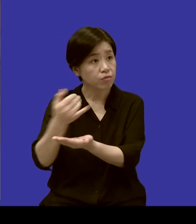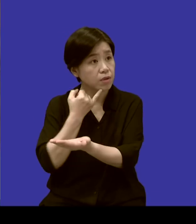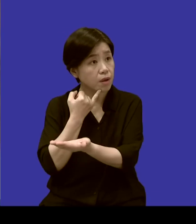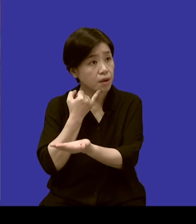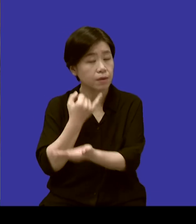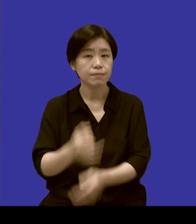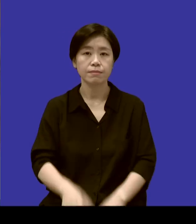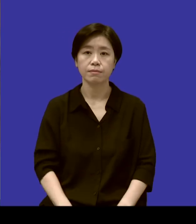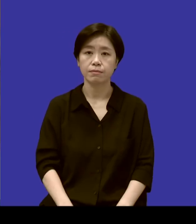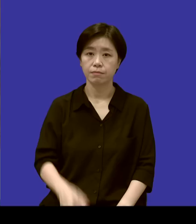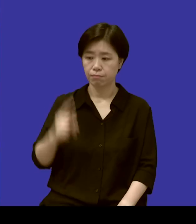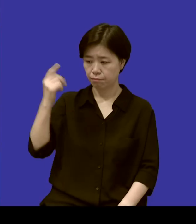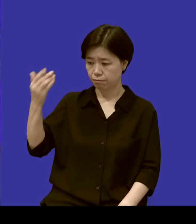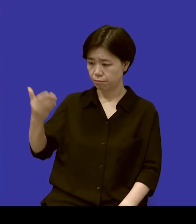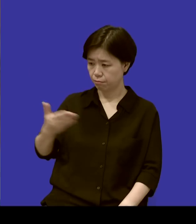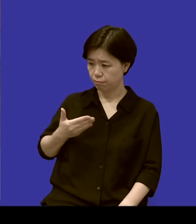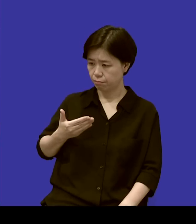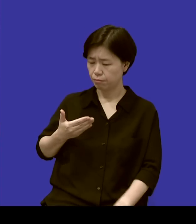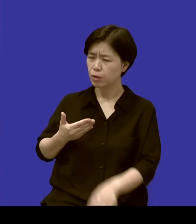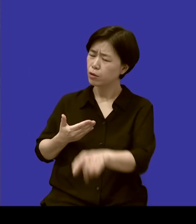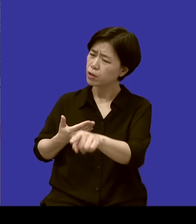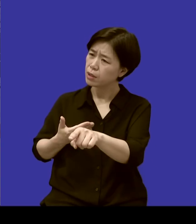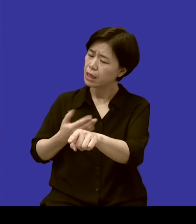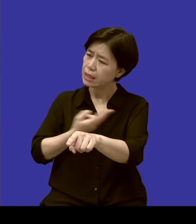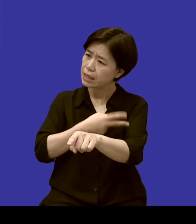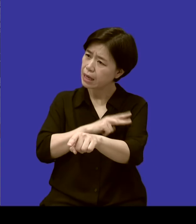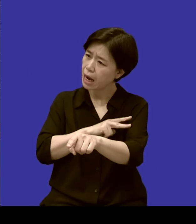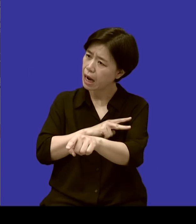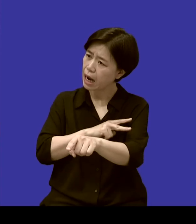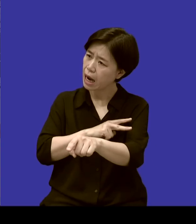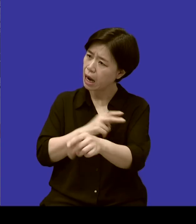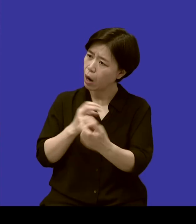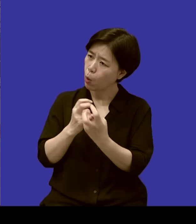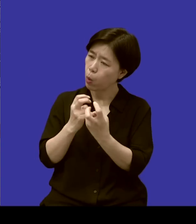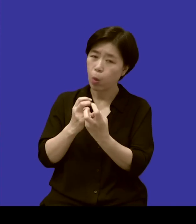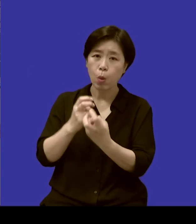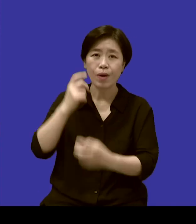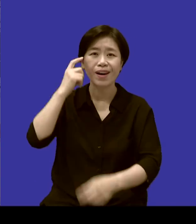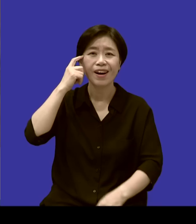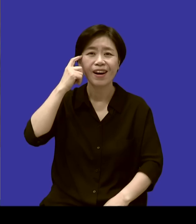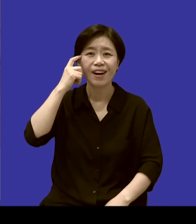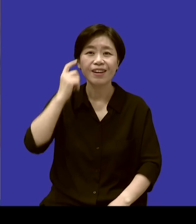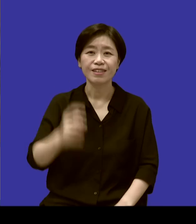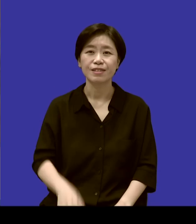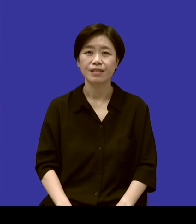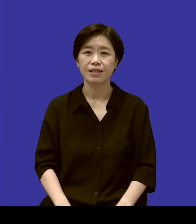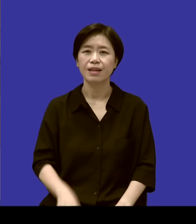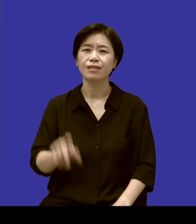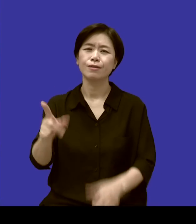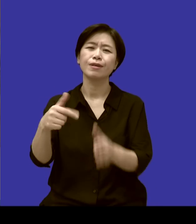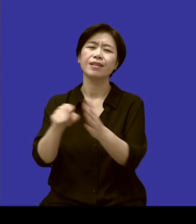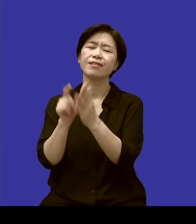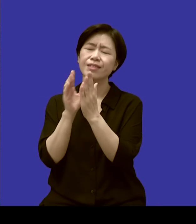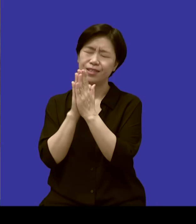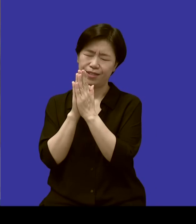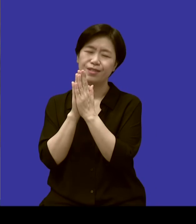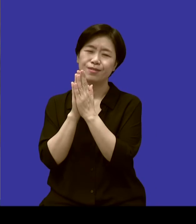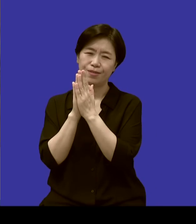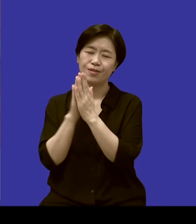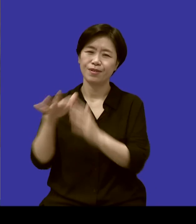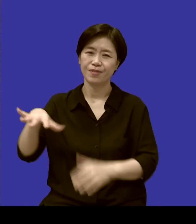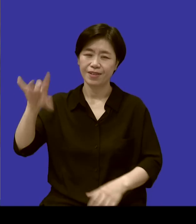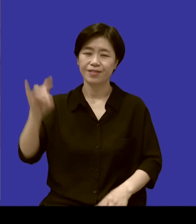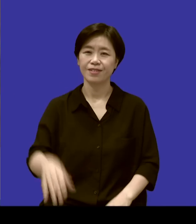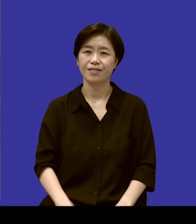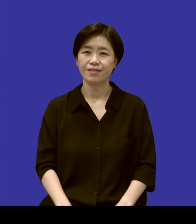거야. 그래서 이것도 이단 아니야? 또 걱정이 되는 거예요. 그래서 또 이제 기도하기 시작했어요. 일단은 만나야 되는 게